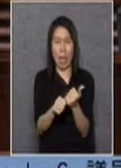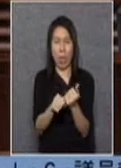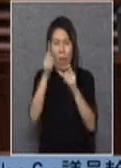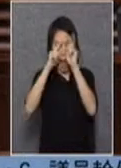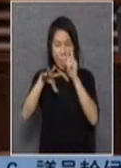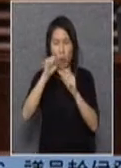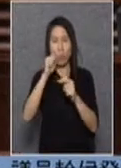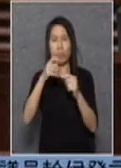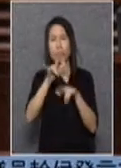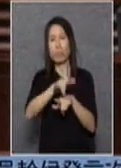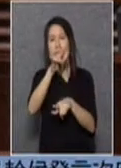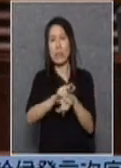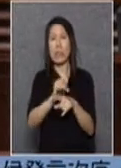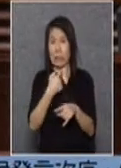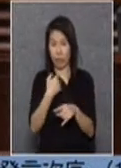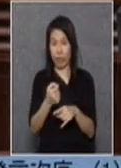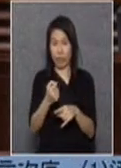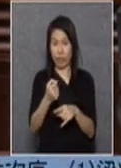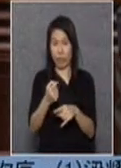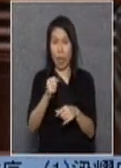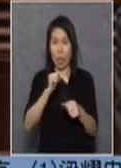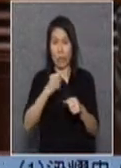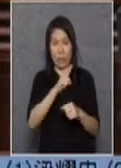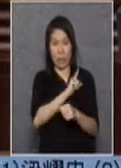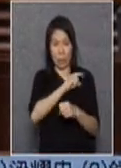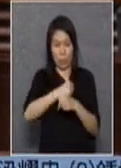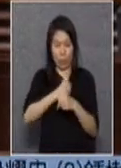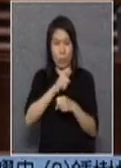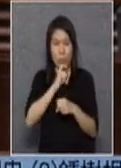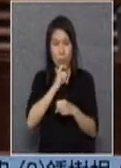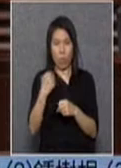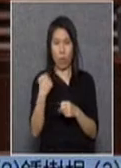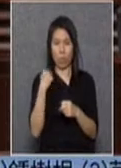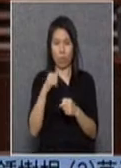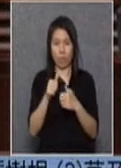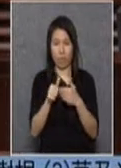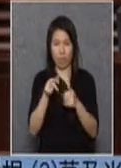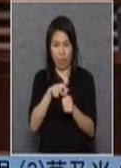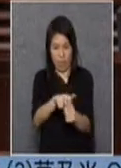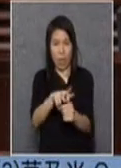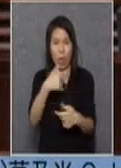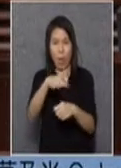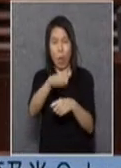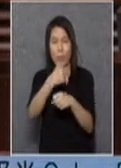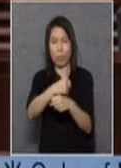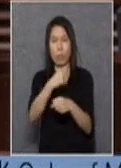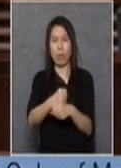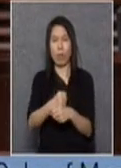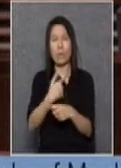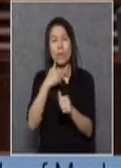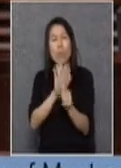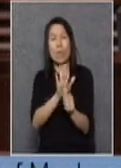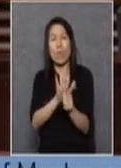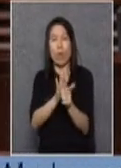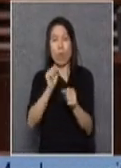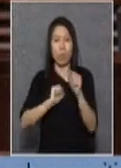援，要設法推動有勞動力的人士到勞動市場工作。主席，要幫勞動人士